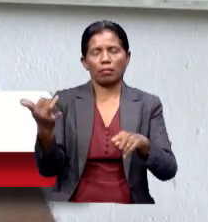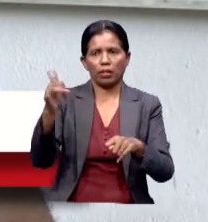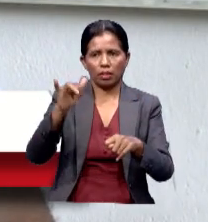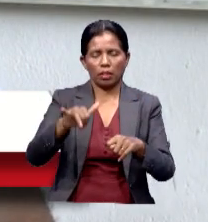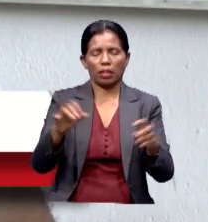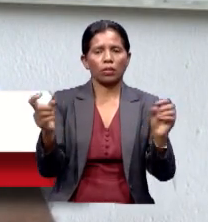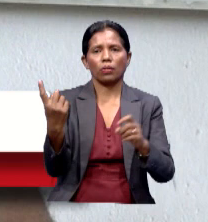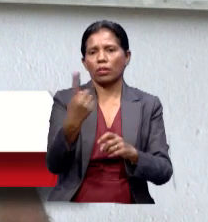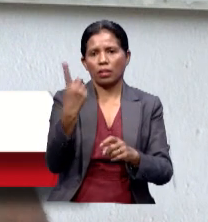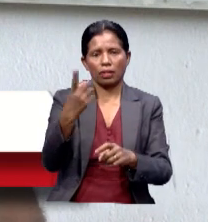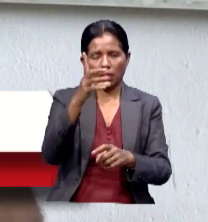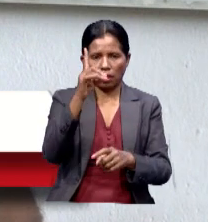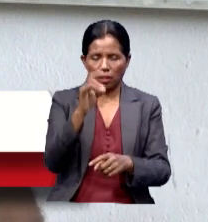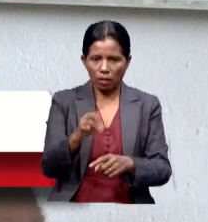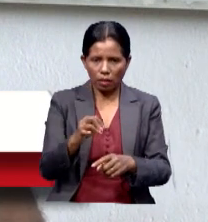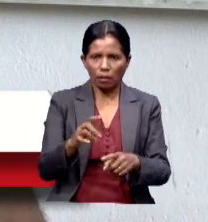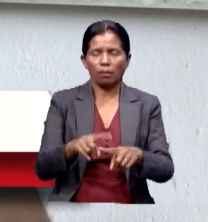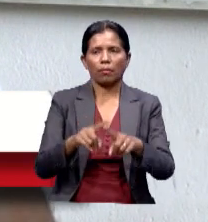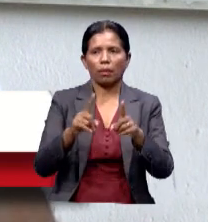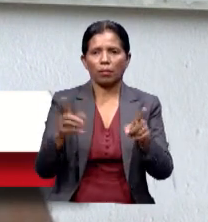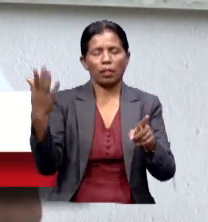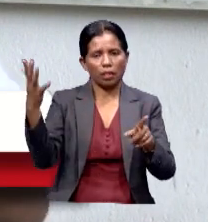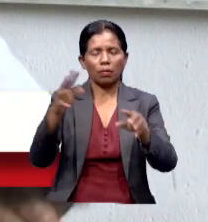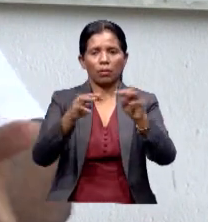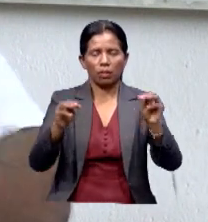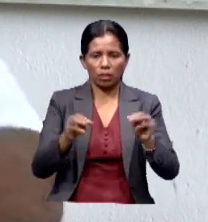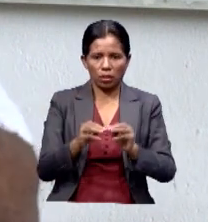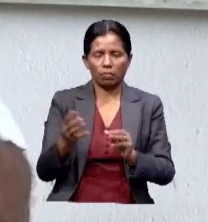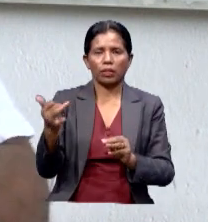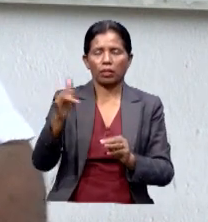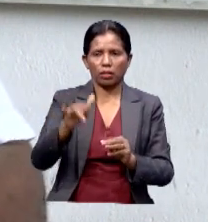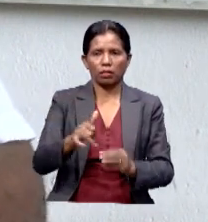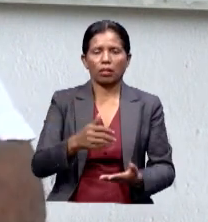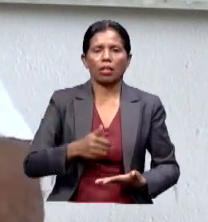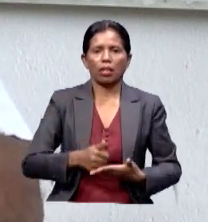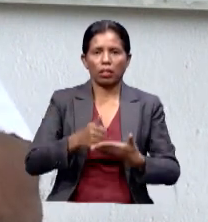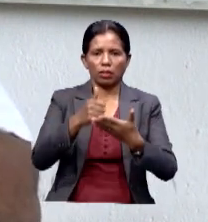sea dilidet, mai bemos ia municipio sira. Liliu atendimento